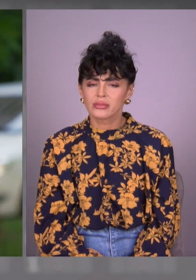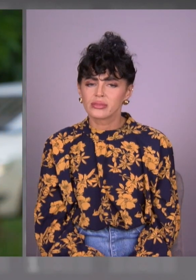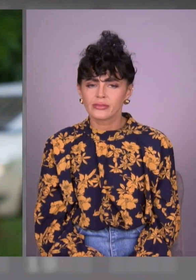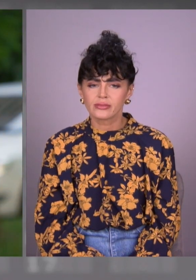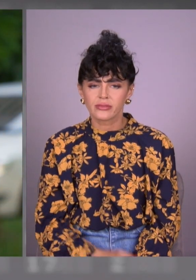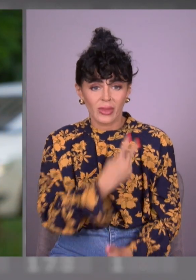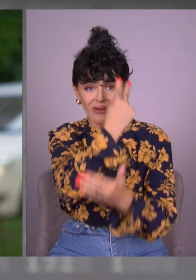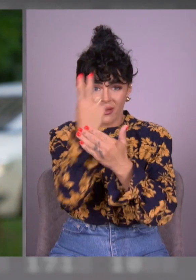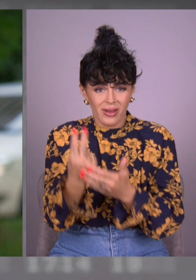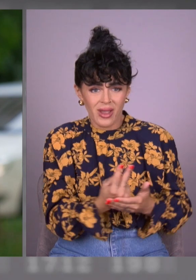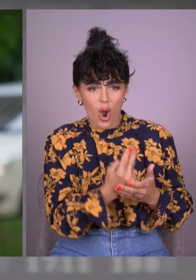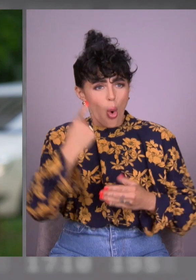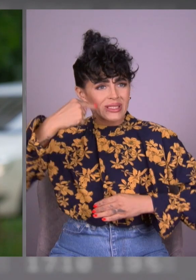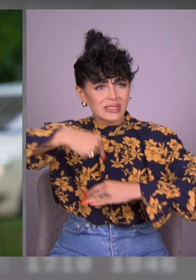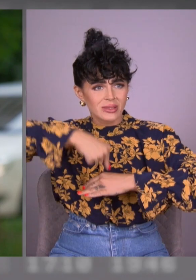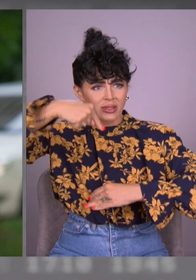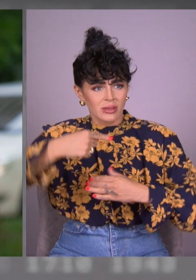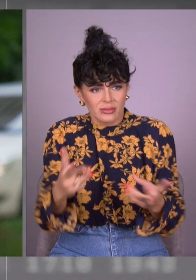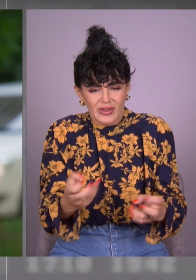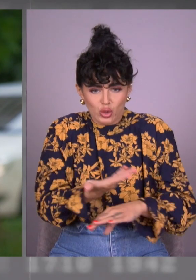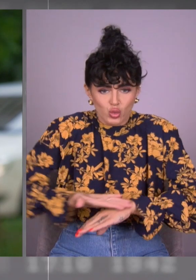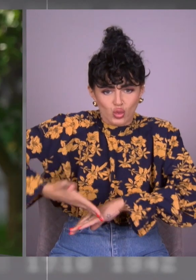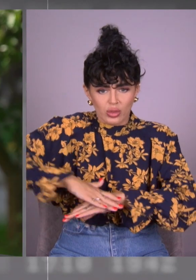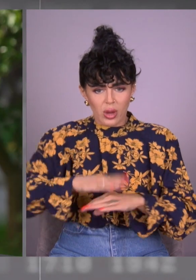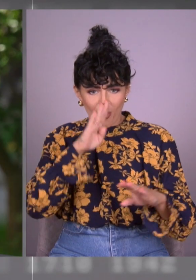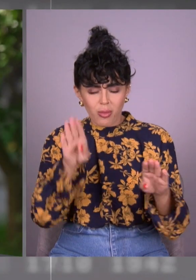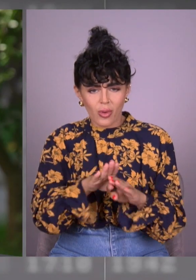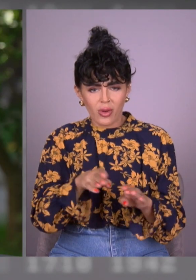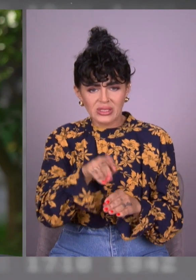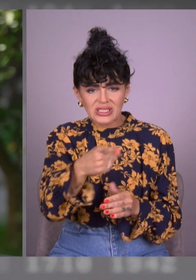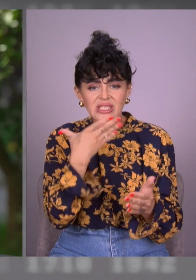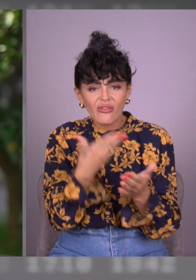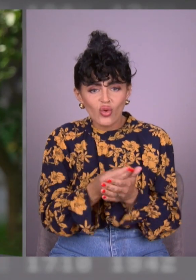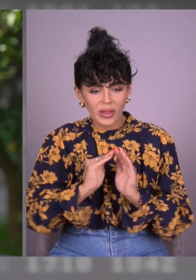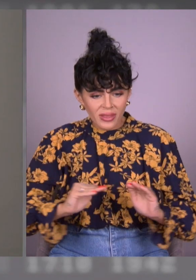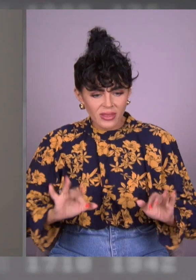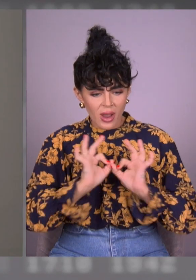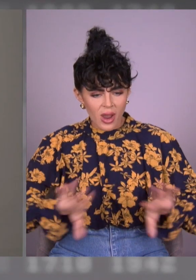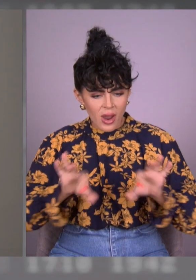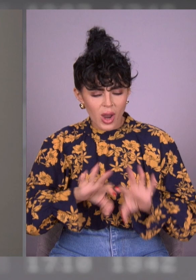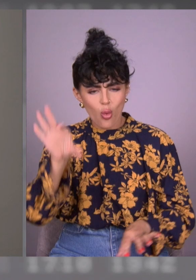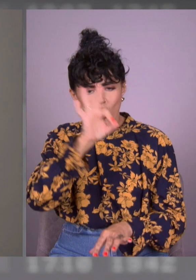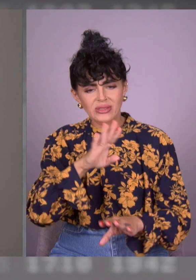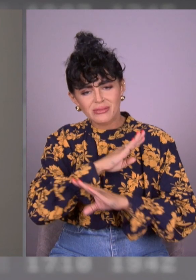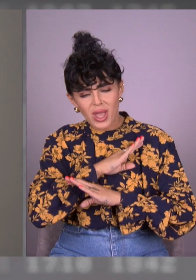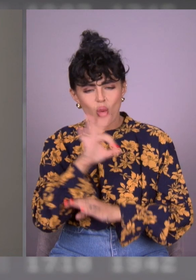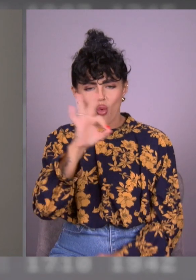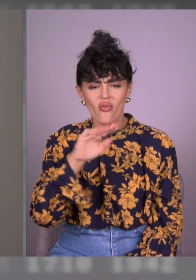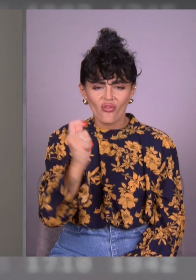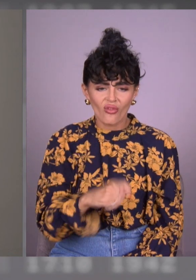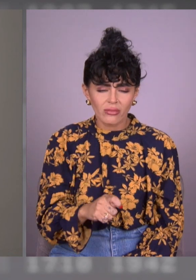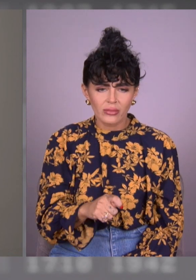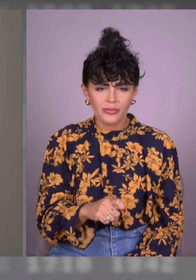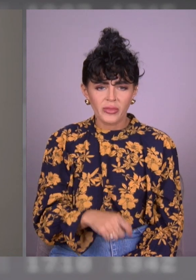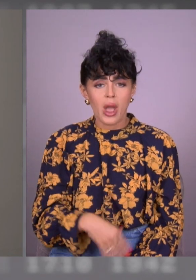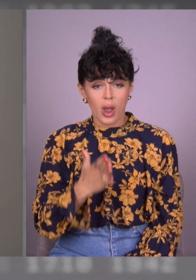усвідомлювати, що ти про це мусила говорити з своїми дітьми. Війна, вона